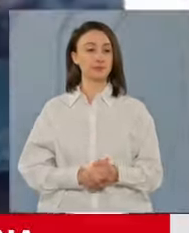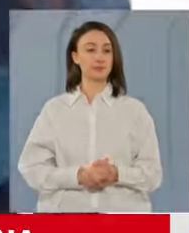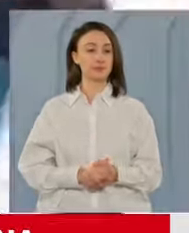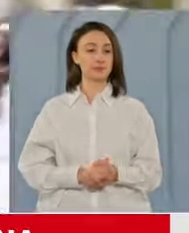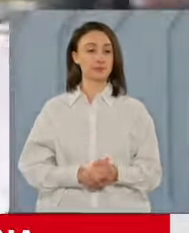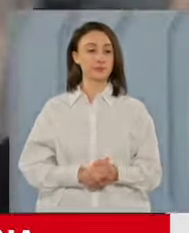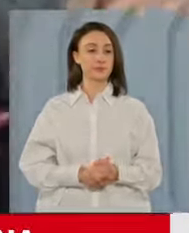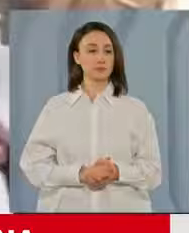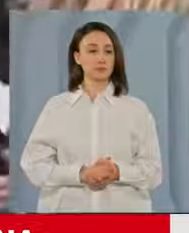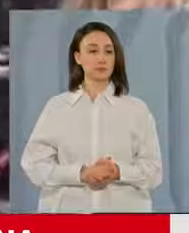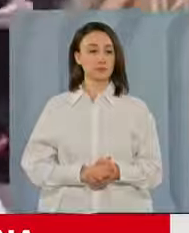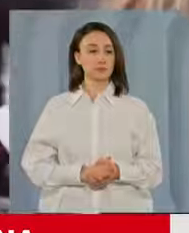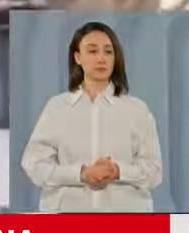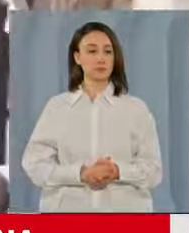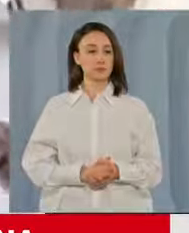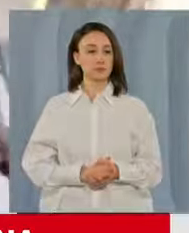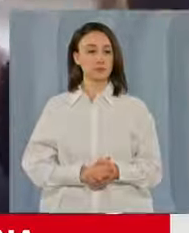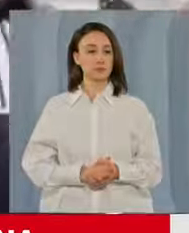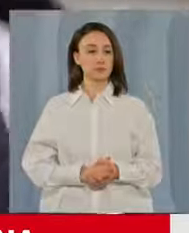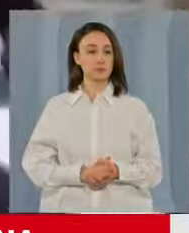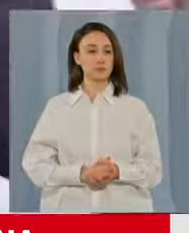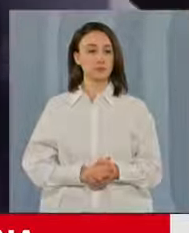sale ce vei spune judecătorilor